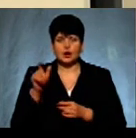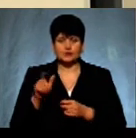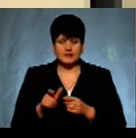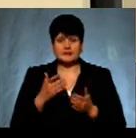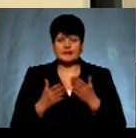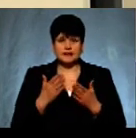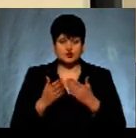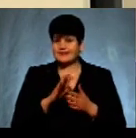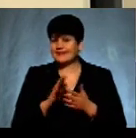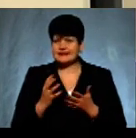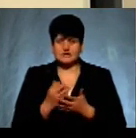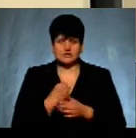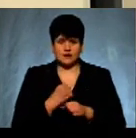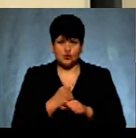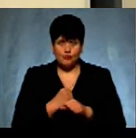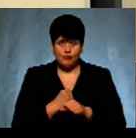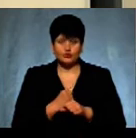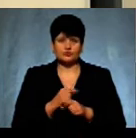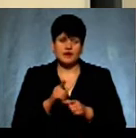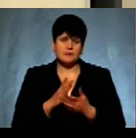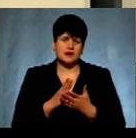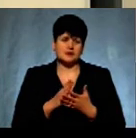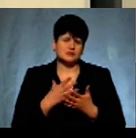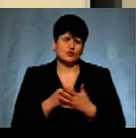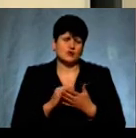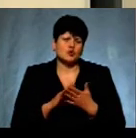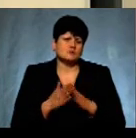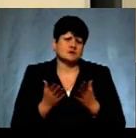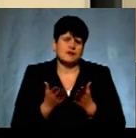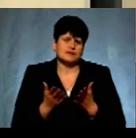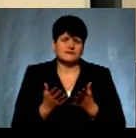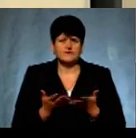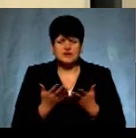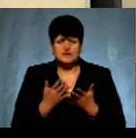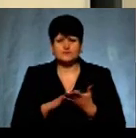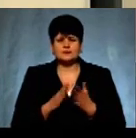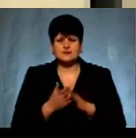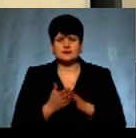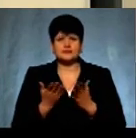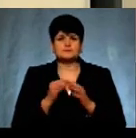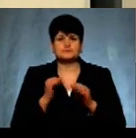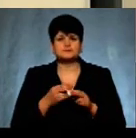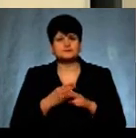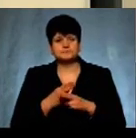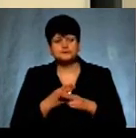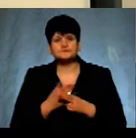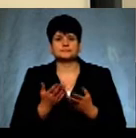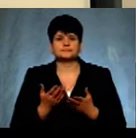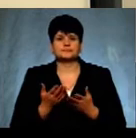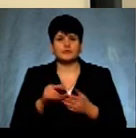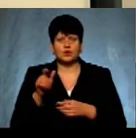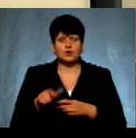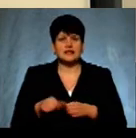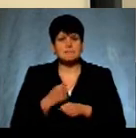якщо вже вона не знайшла роботу, то в кожної є певні свої обставини. З'ясовуються такі обставини, які, можливо, перешкоджають, наприклад,